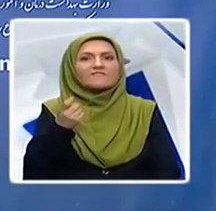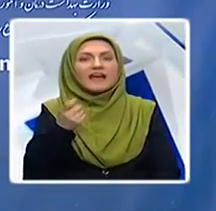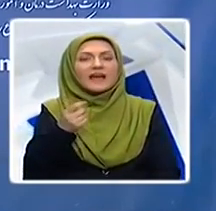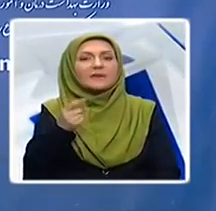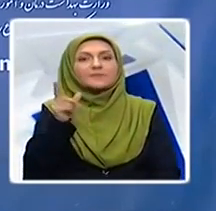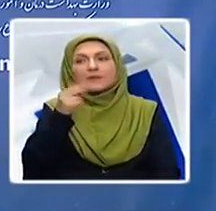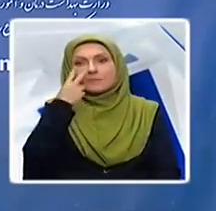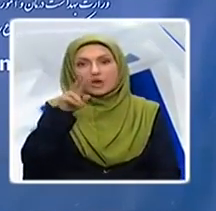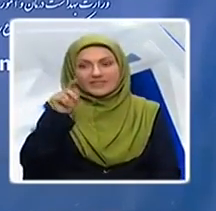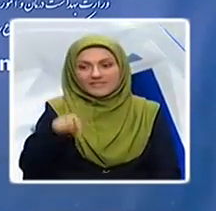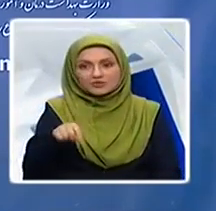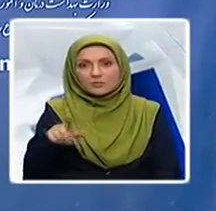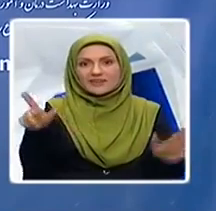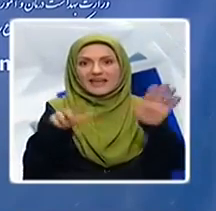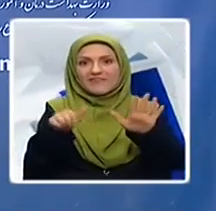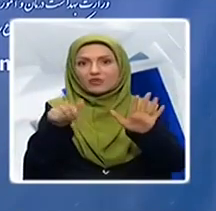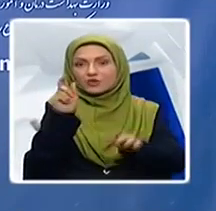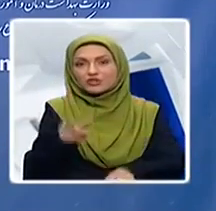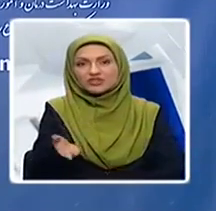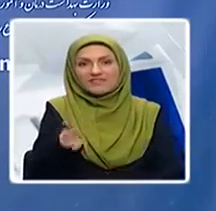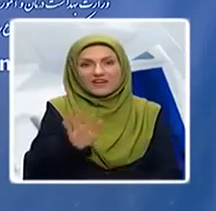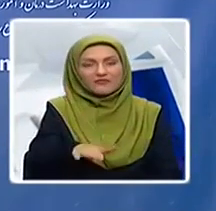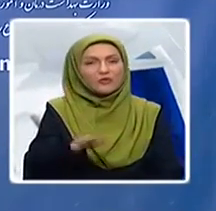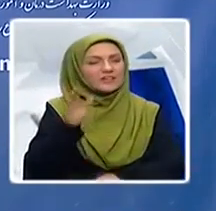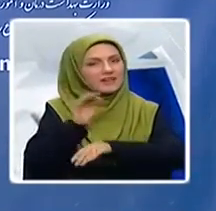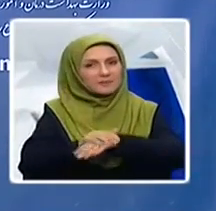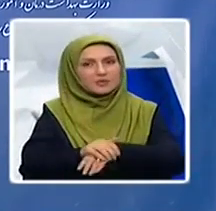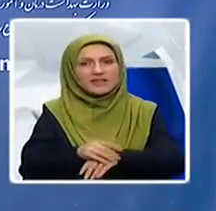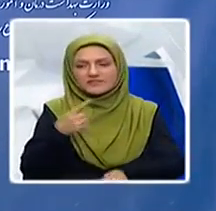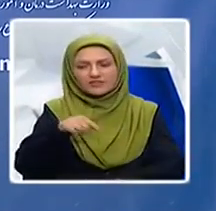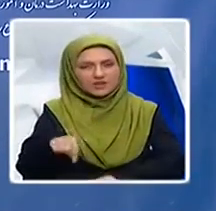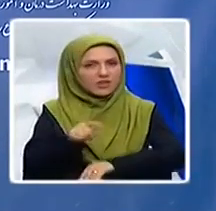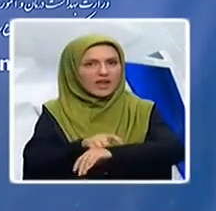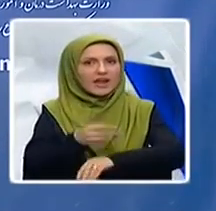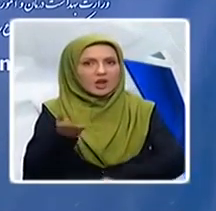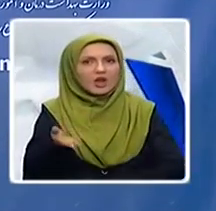نظر داشت این 76 مورد و این 76 عزیز از دست رفته، تا این لحظه